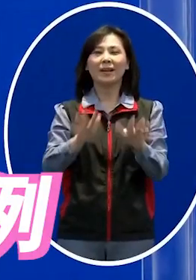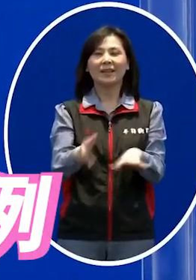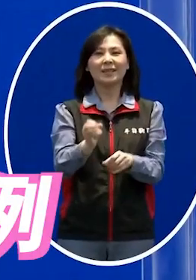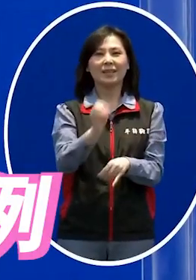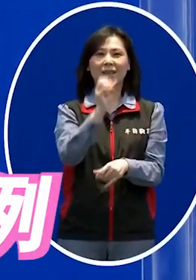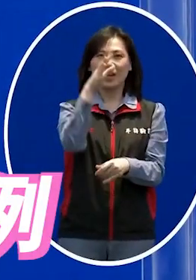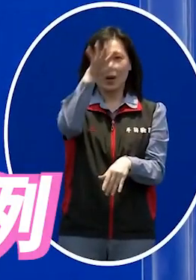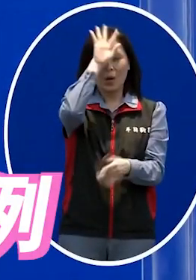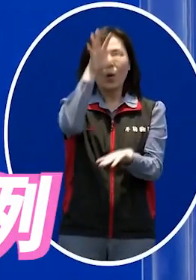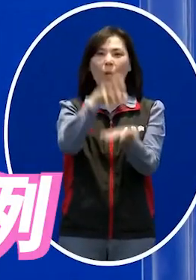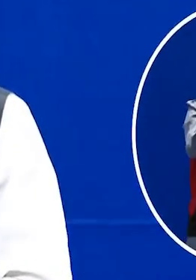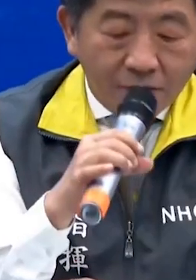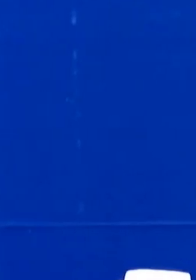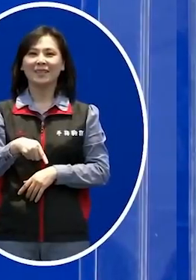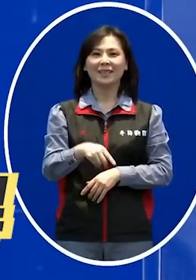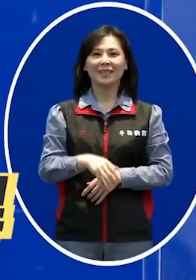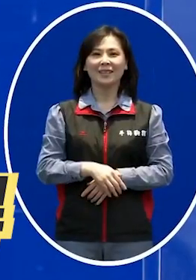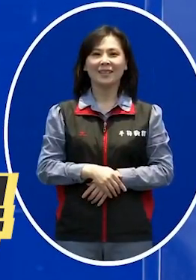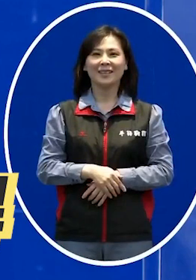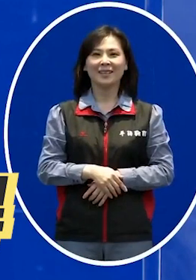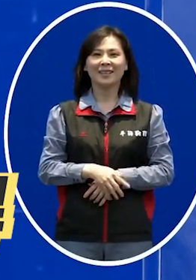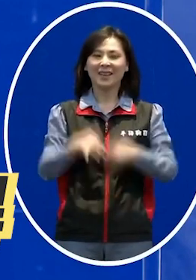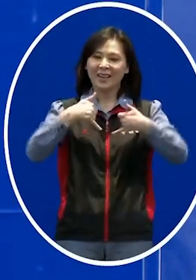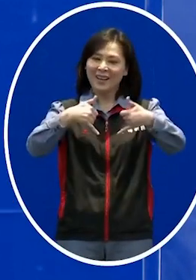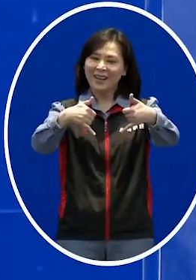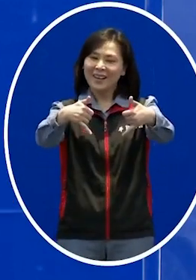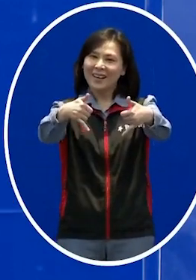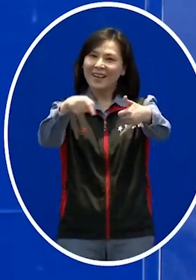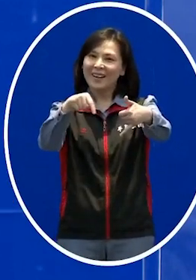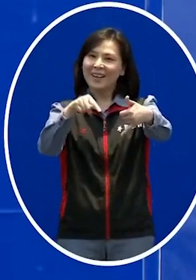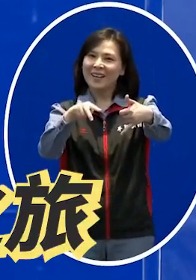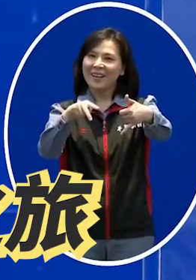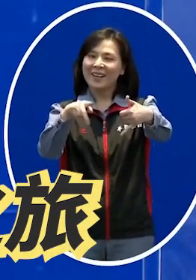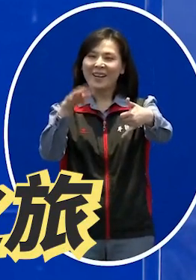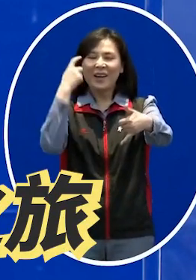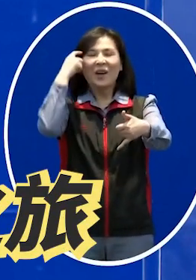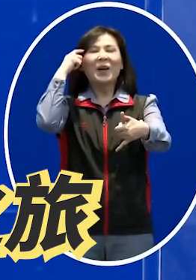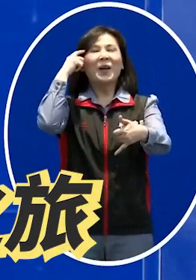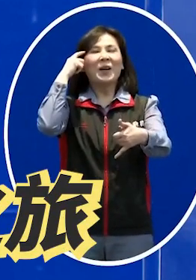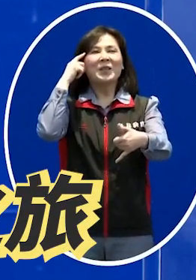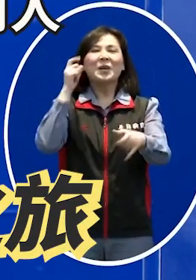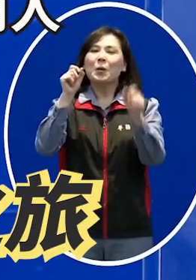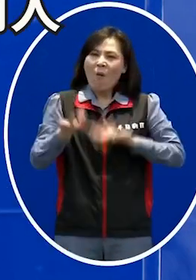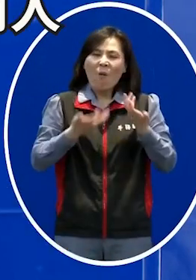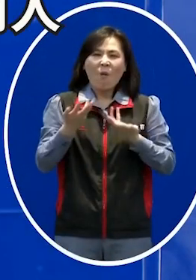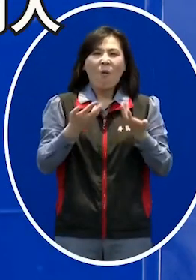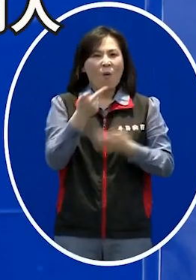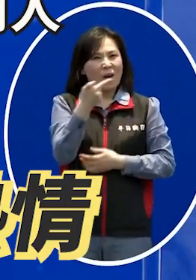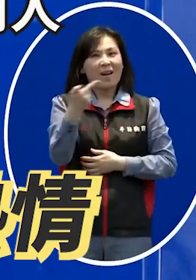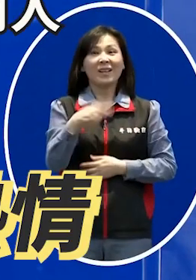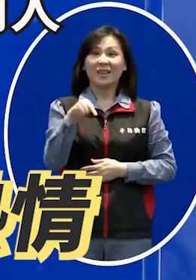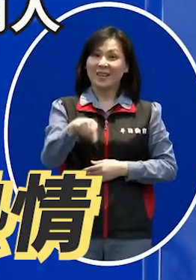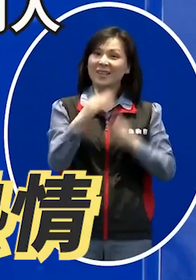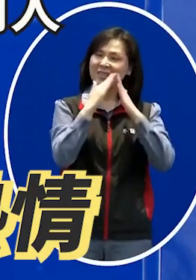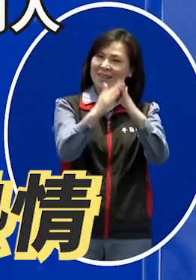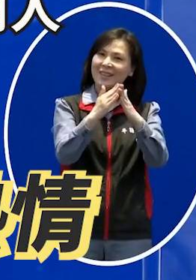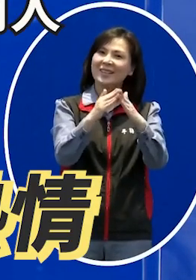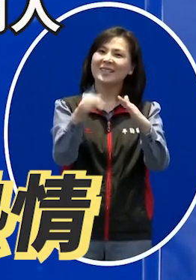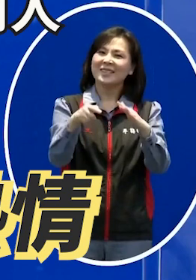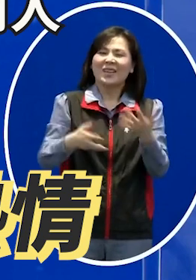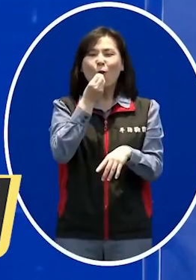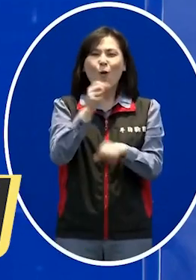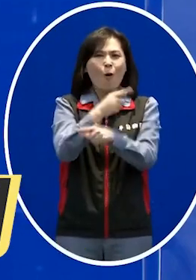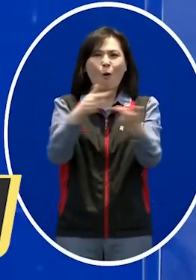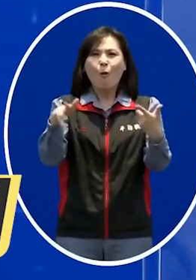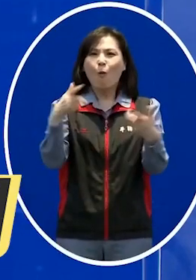确诊的案例， 在路上就觉得这是一趟不一样的回家之旅了。这个城市本身就是非